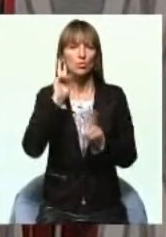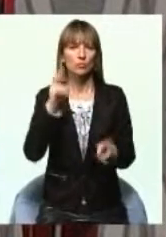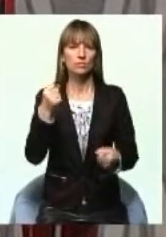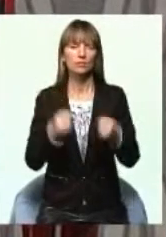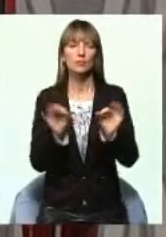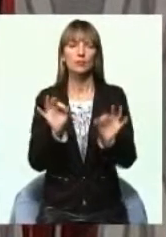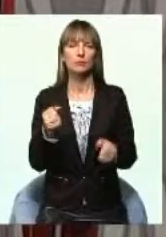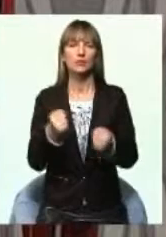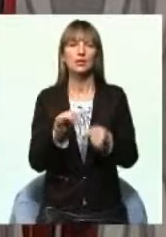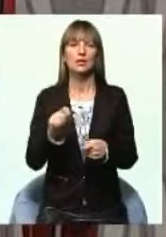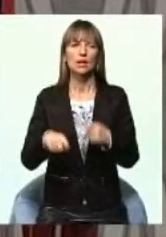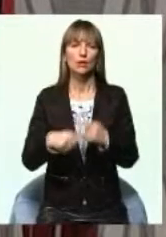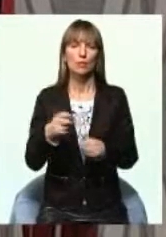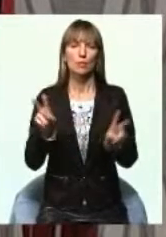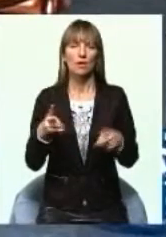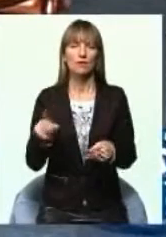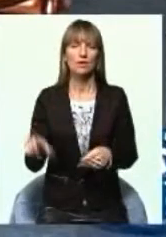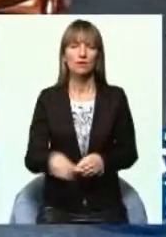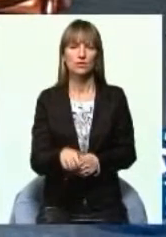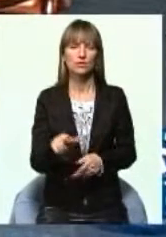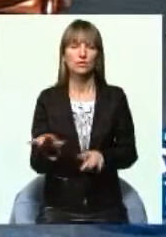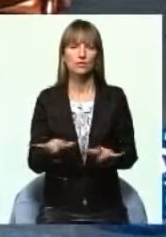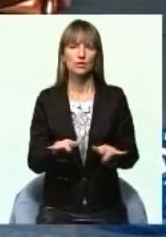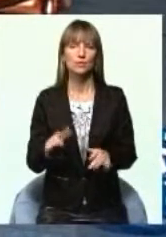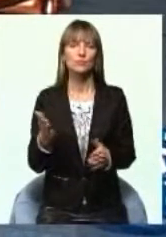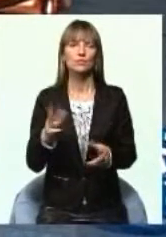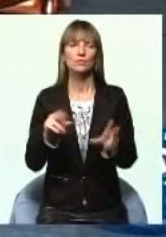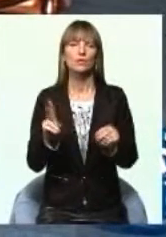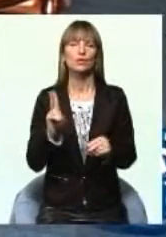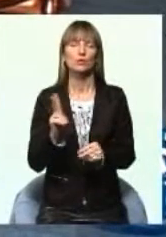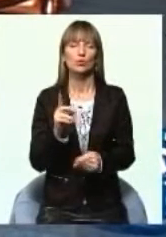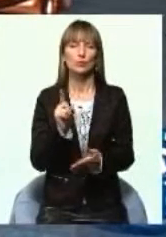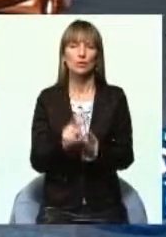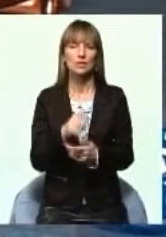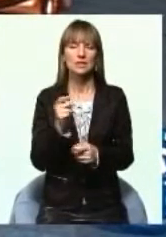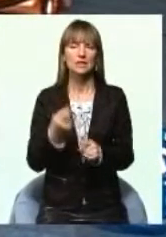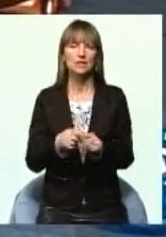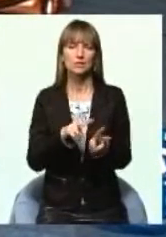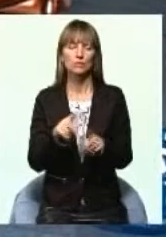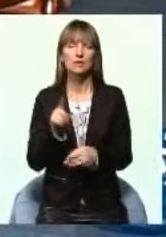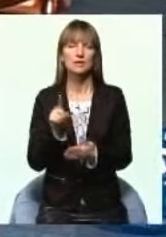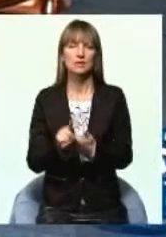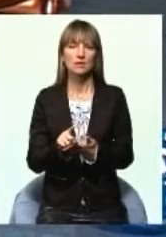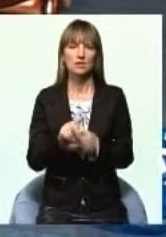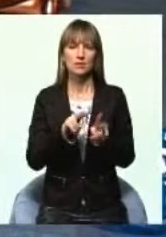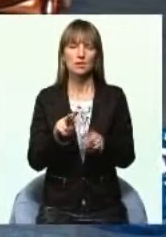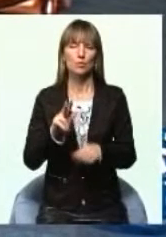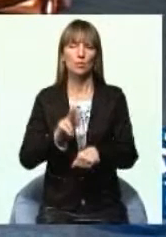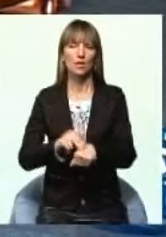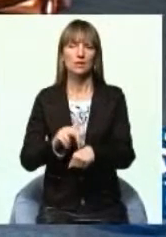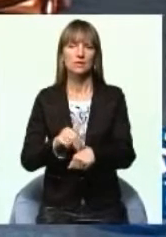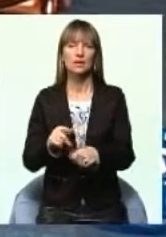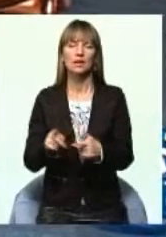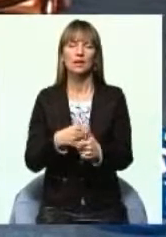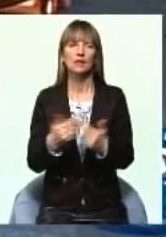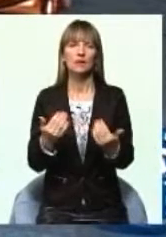правильно автівкою і порушують правила дорожнього руху. Як ти вважаєш, а хто повинен за цим слідкувати? За цим має слідкувати поліцейський або,